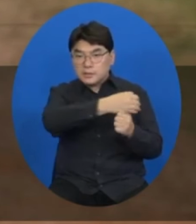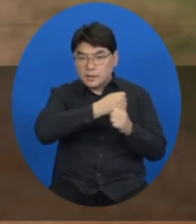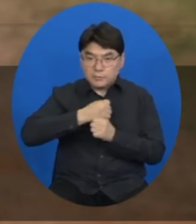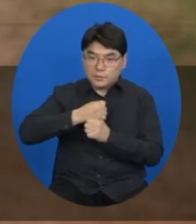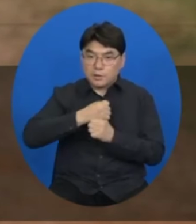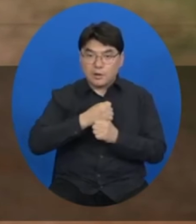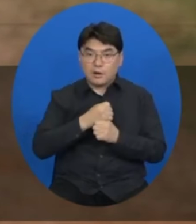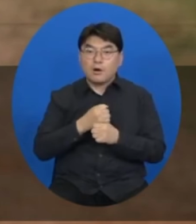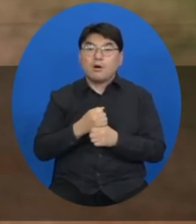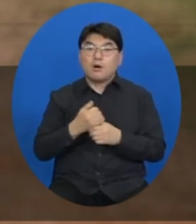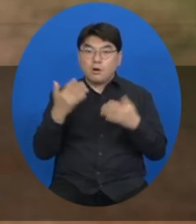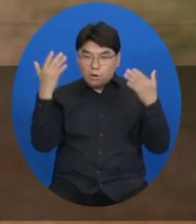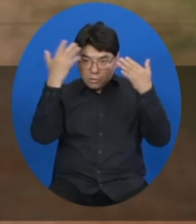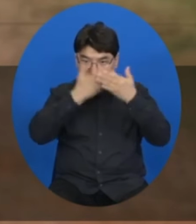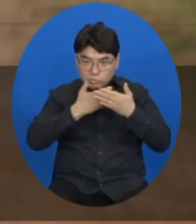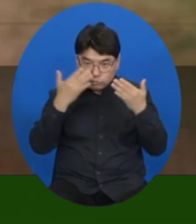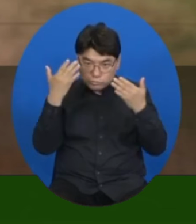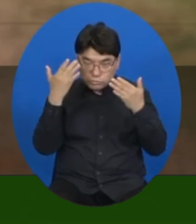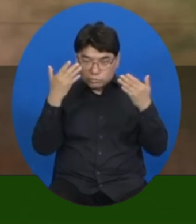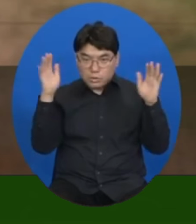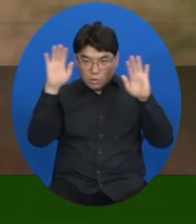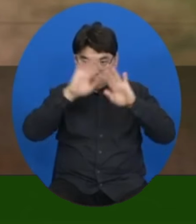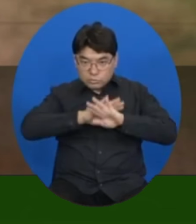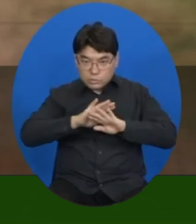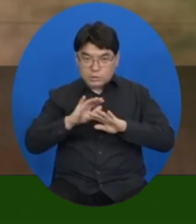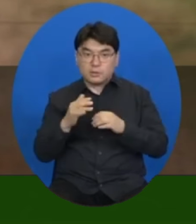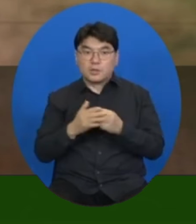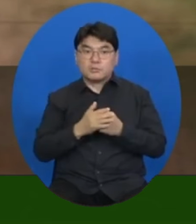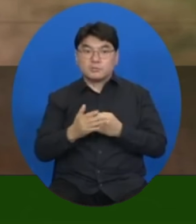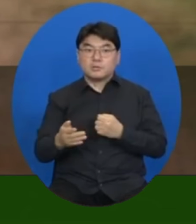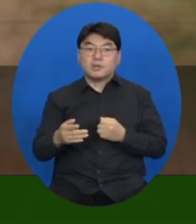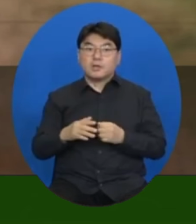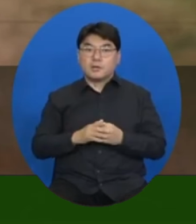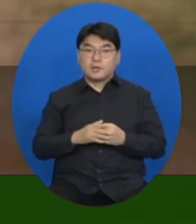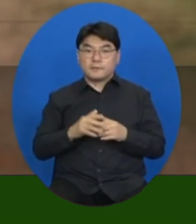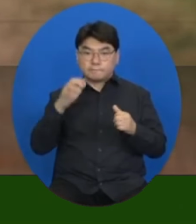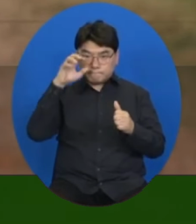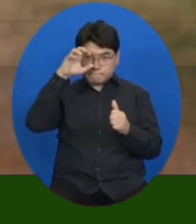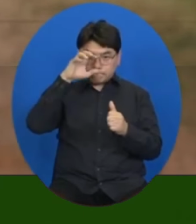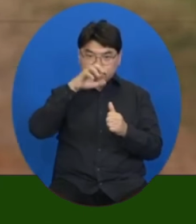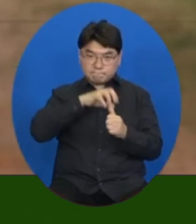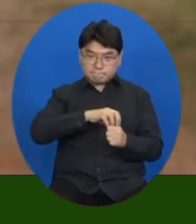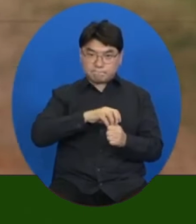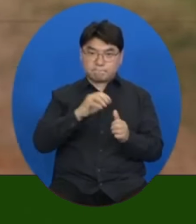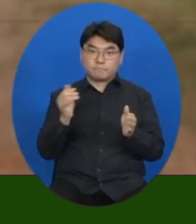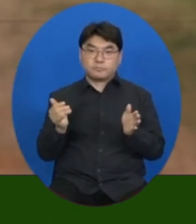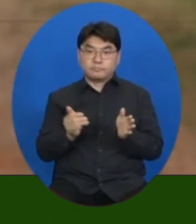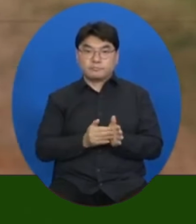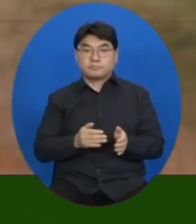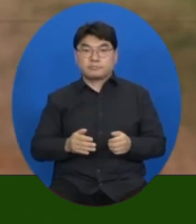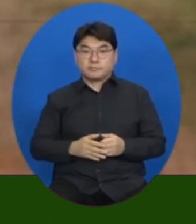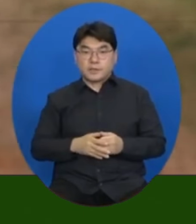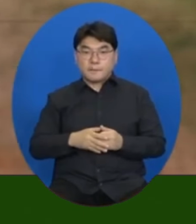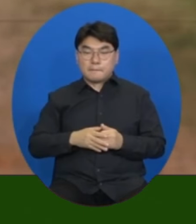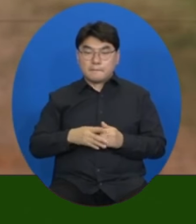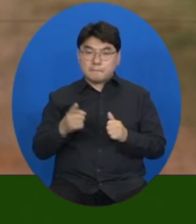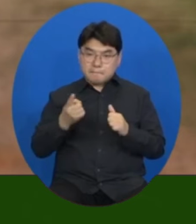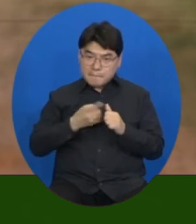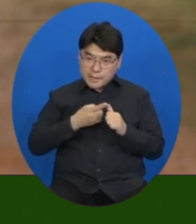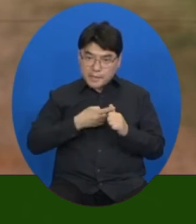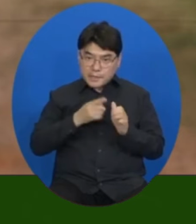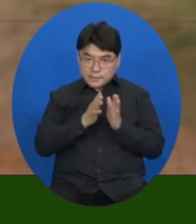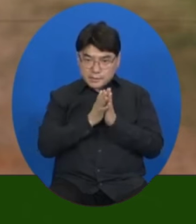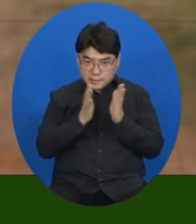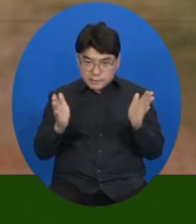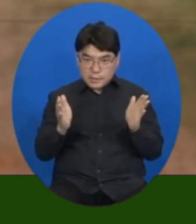이미 물었으나 감옥에 갇혀 첫 번째 초대교회 박해가 시작이 된 거예요